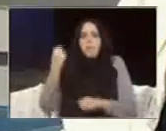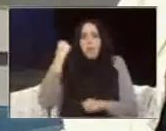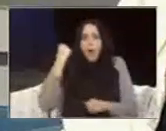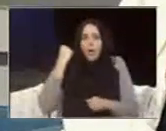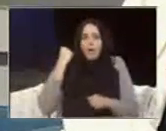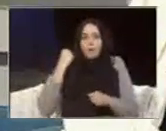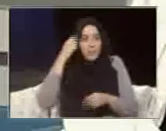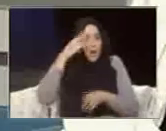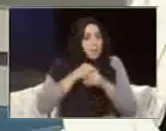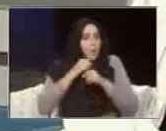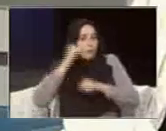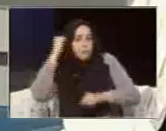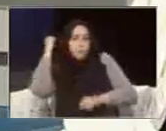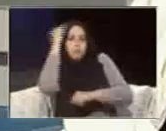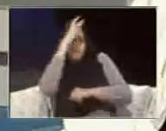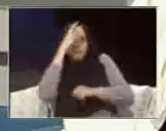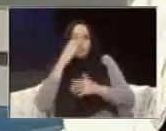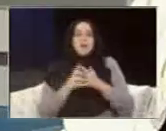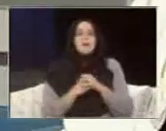الرمي. فإذا